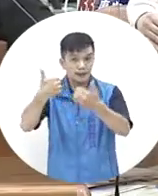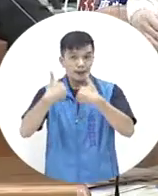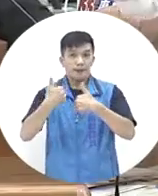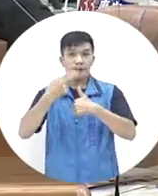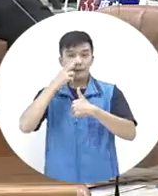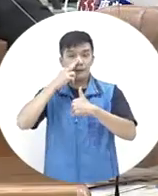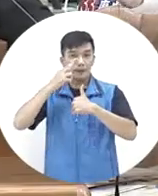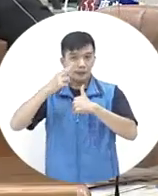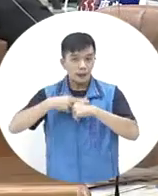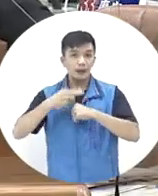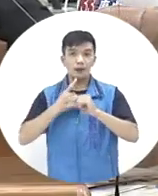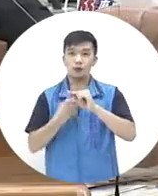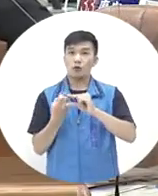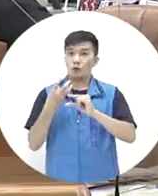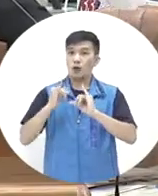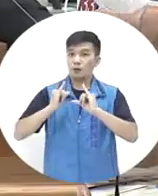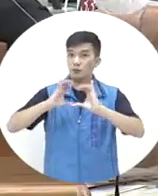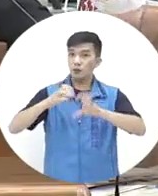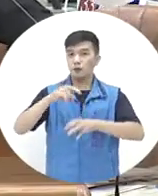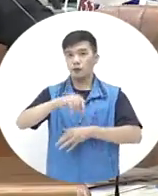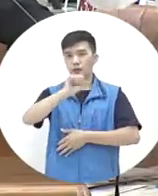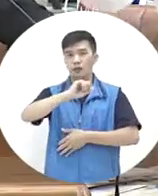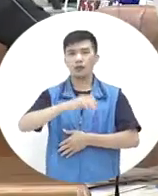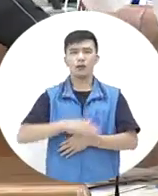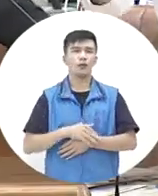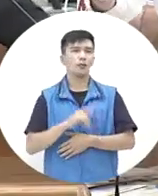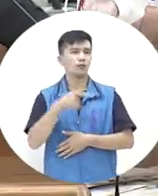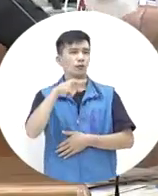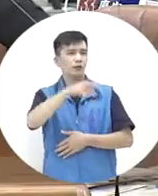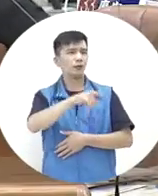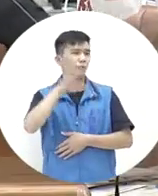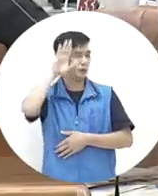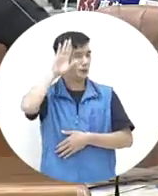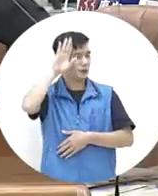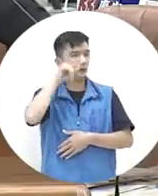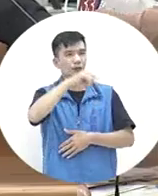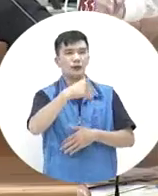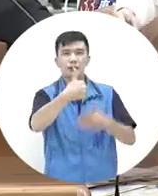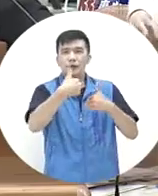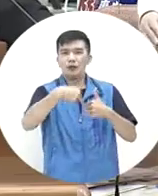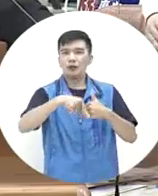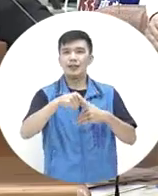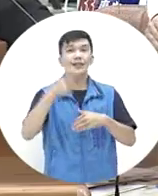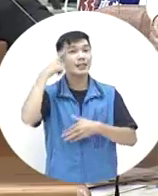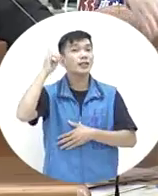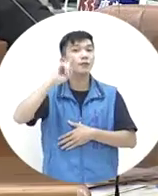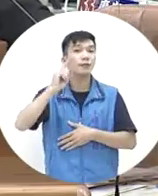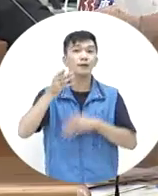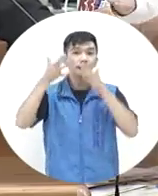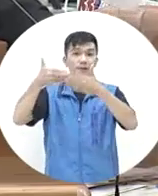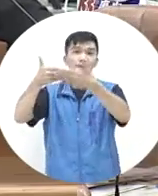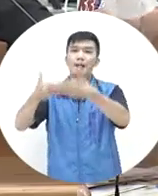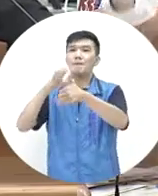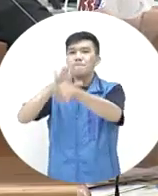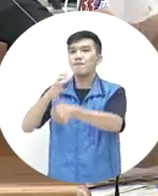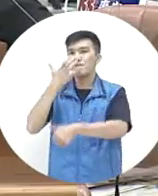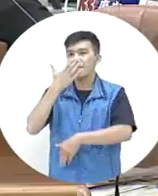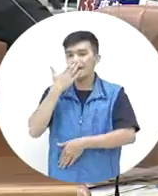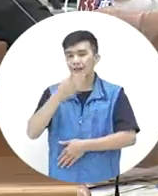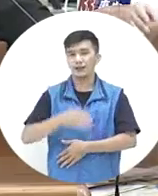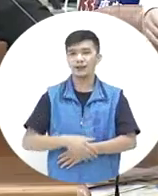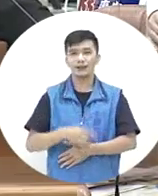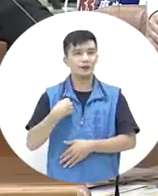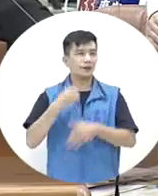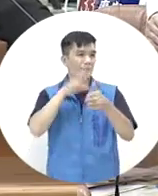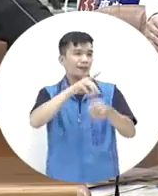位置，然后你问我说你做过吗？你做过吗？用这样来回避你不敢对中国发表谴责的态度，我在这边我坦白讲，我实在很